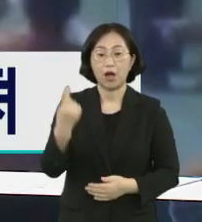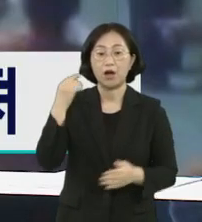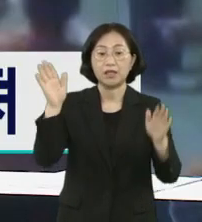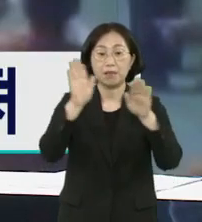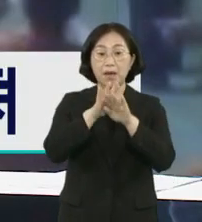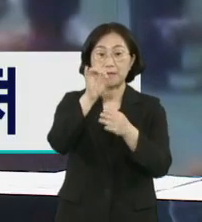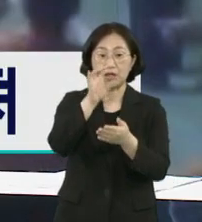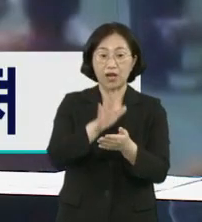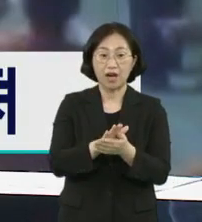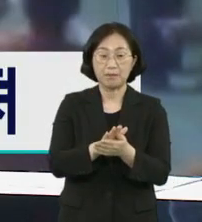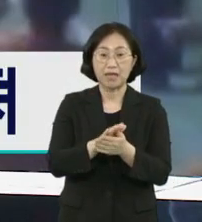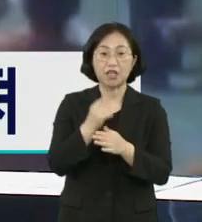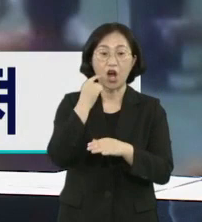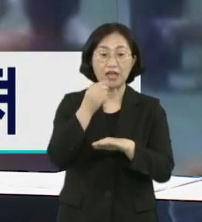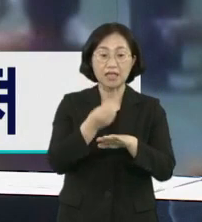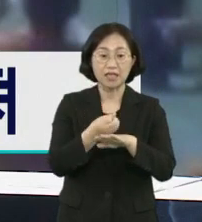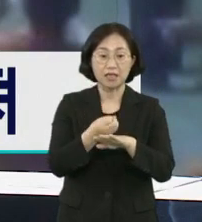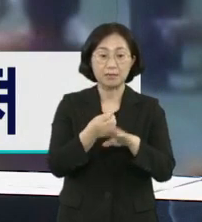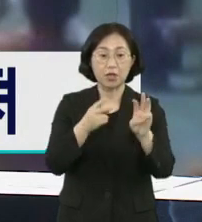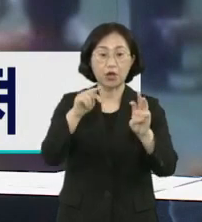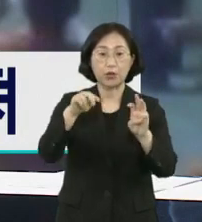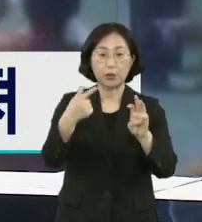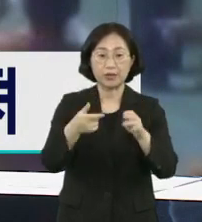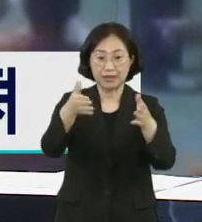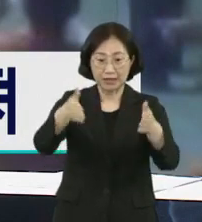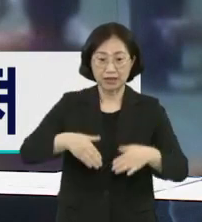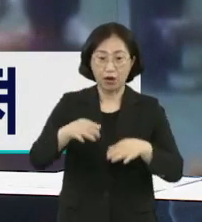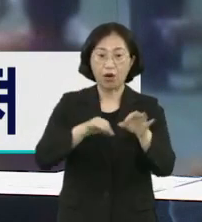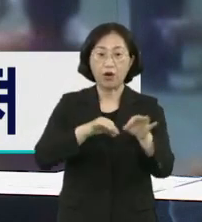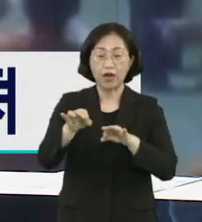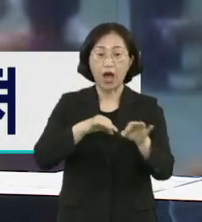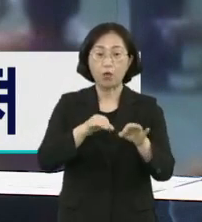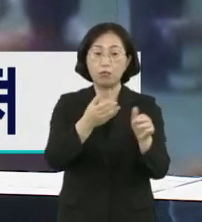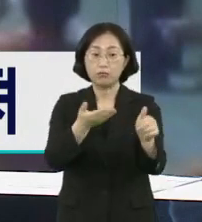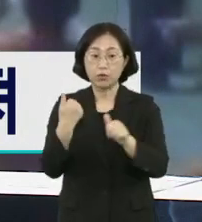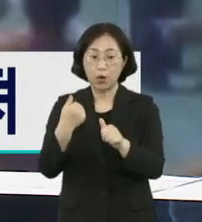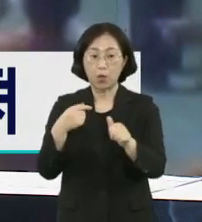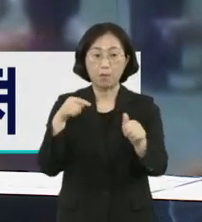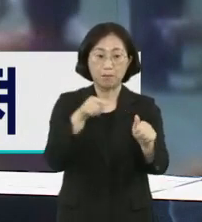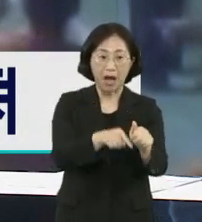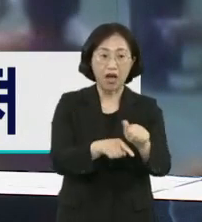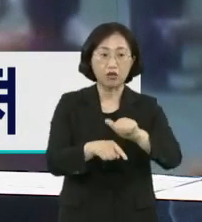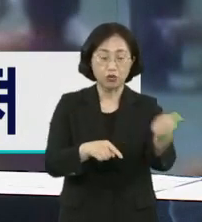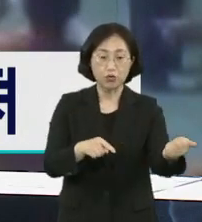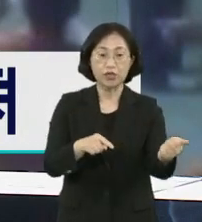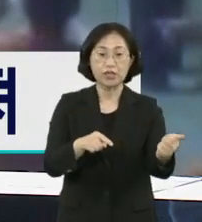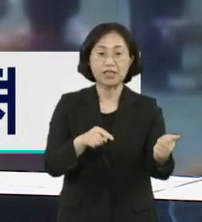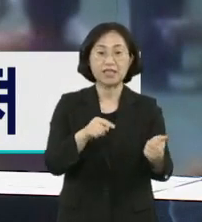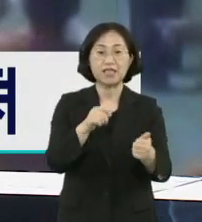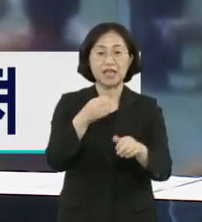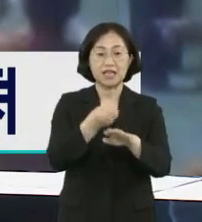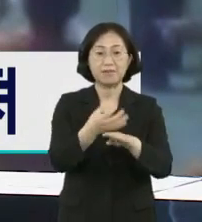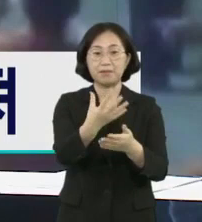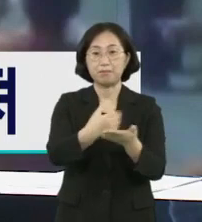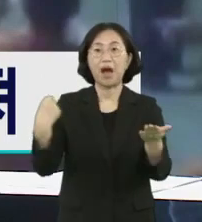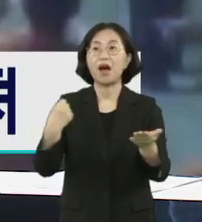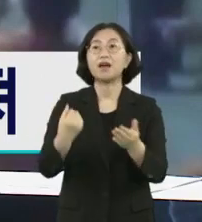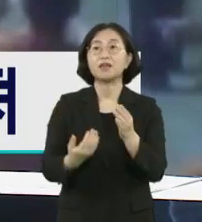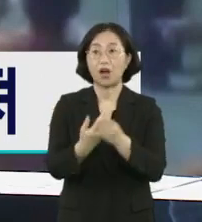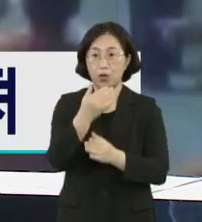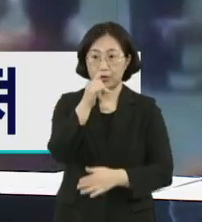어젯밤 천안에서 금 30돈을 직거래로 사겠다고 불러낸 뒤 살해하고 금을 빼앗아 달아나는 강도 사건이